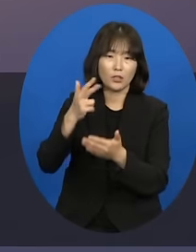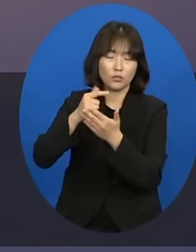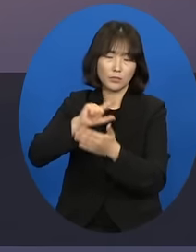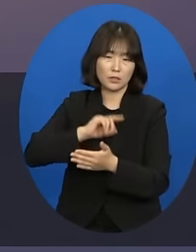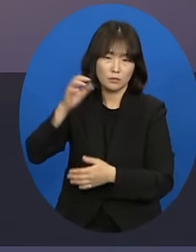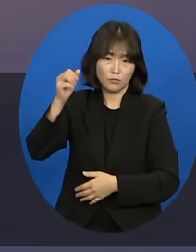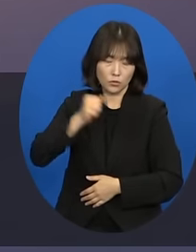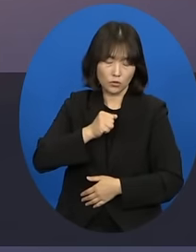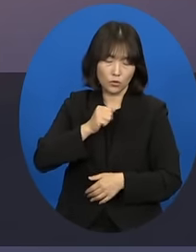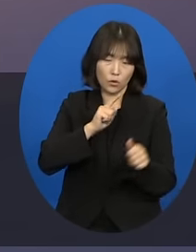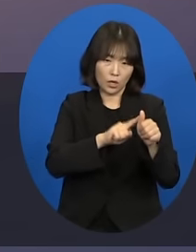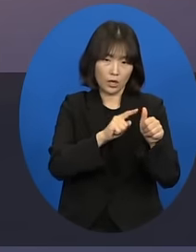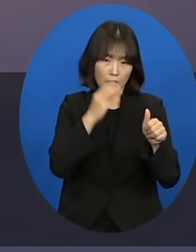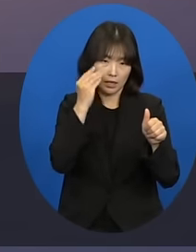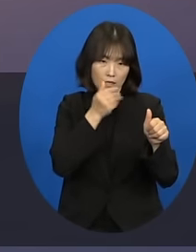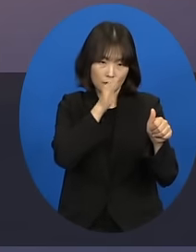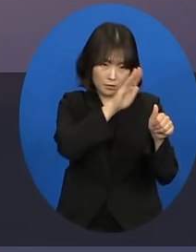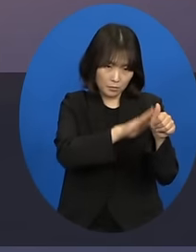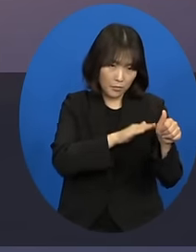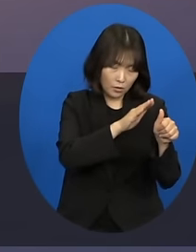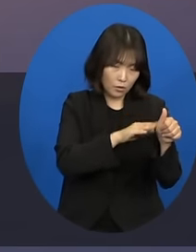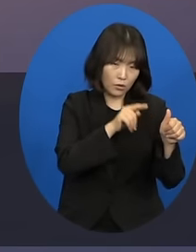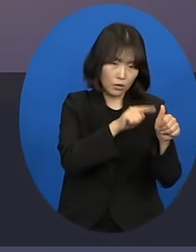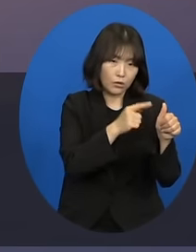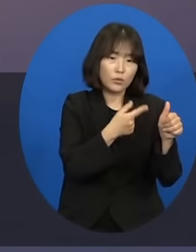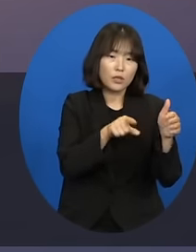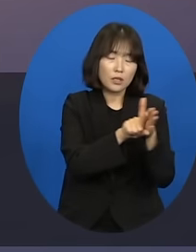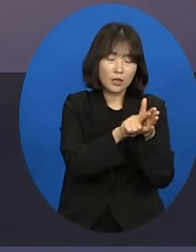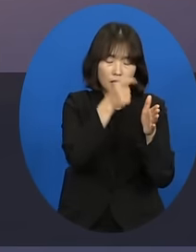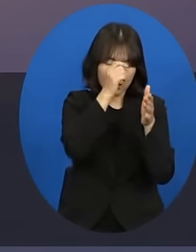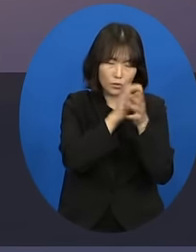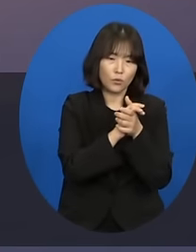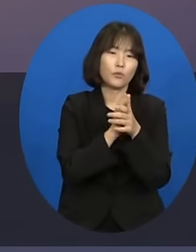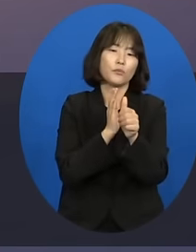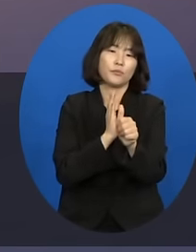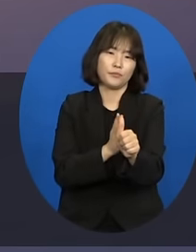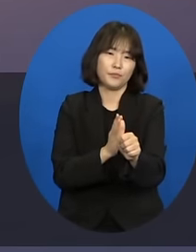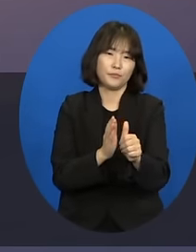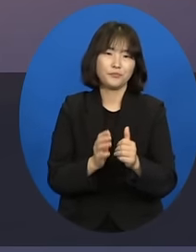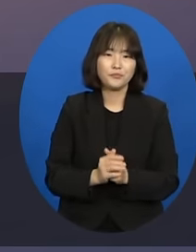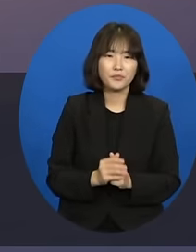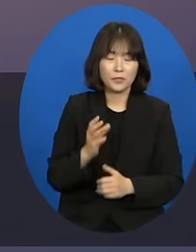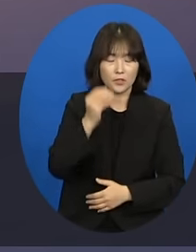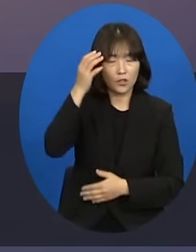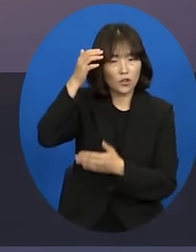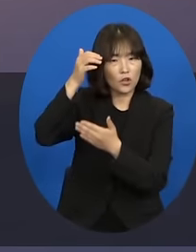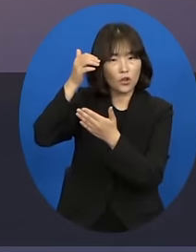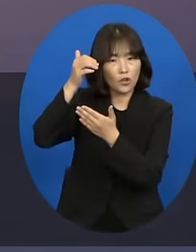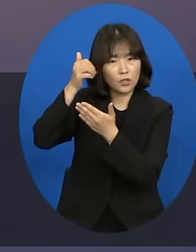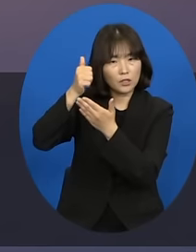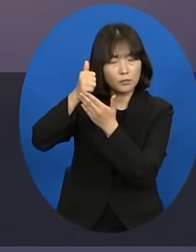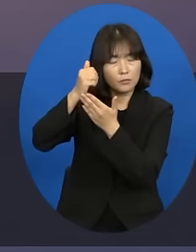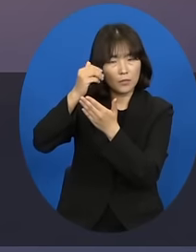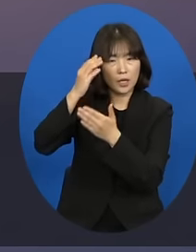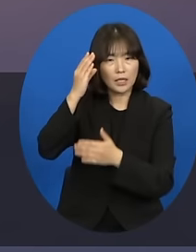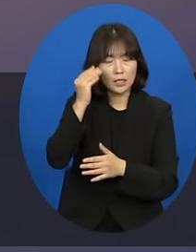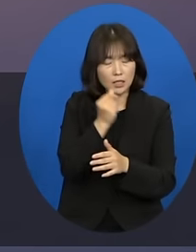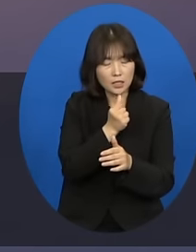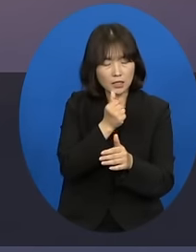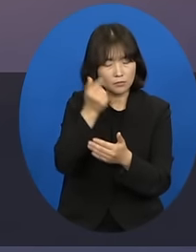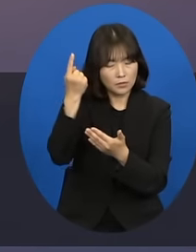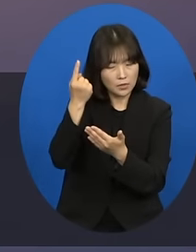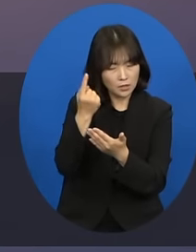그에게 기름을 바르고 그를 위하여 기도해 주십시오. 성령의 기름 부음이 임하기를 우리가